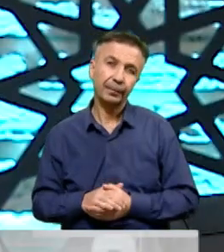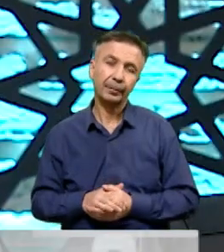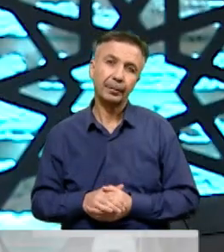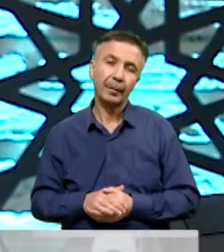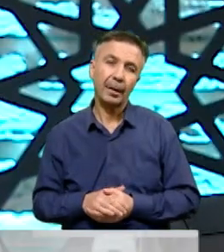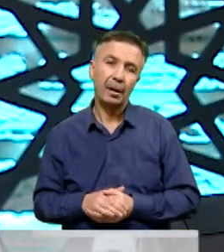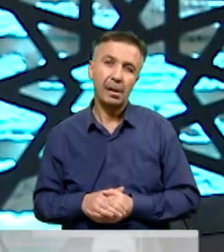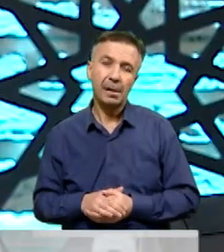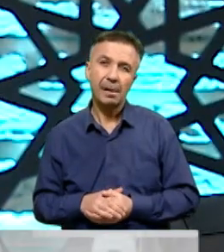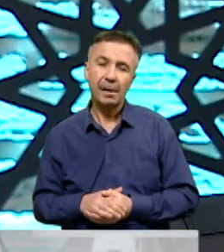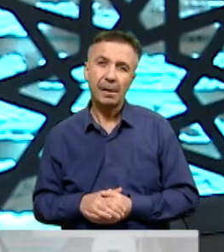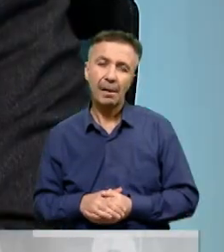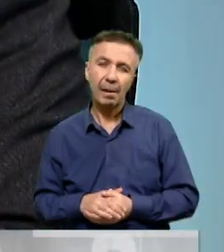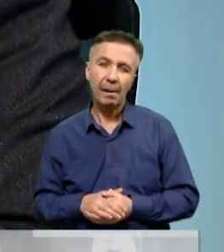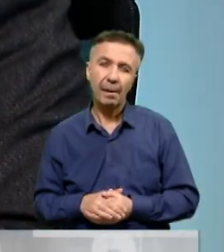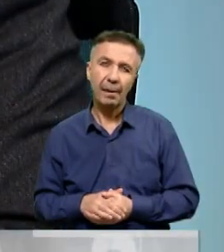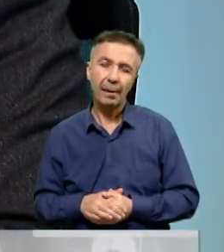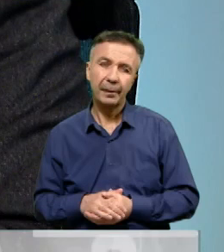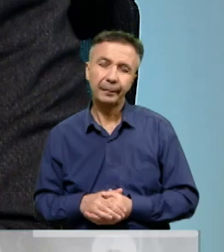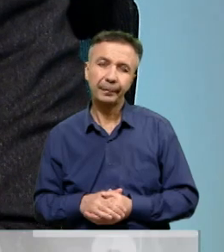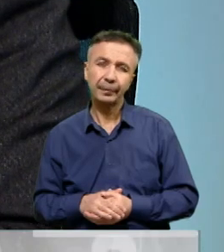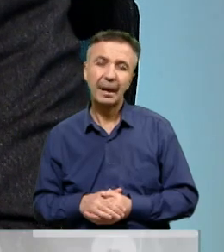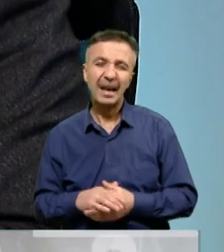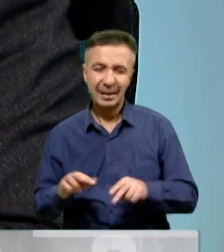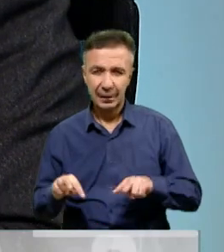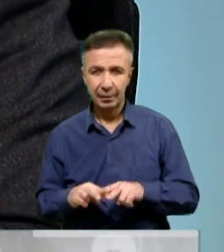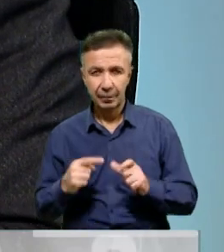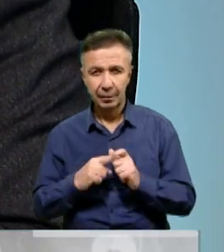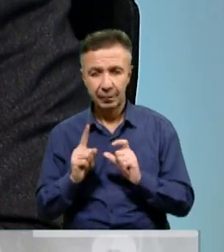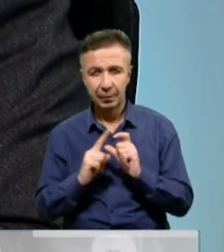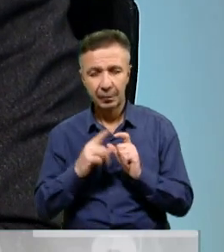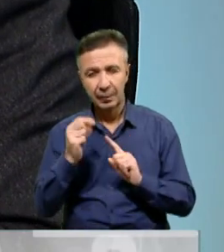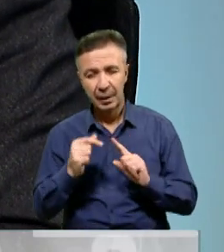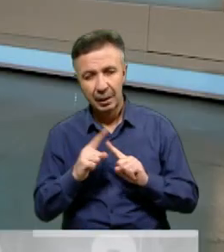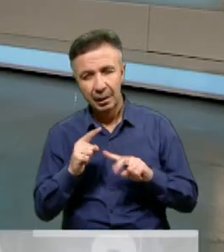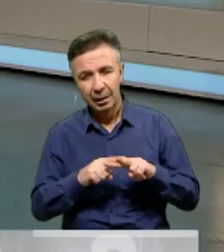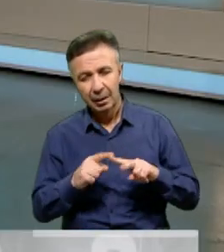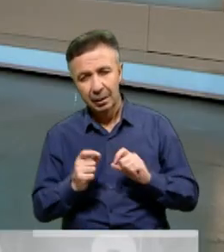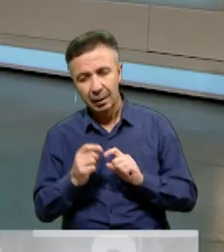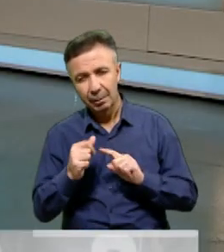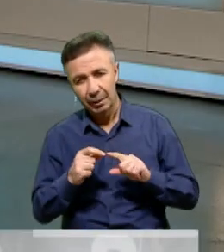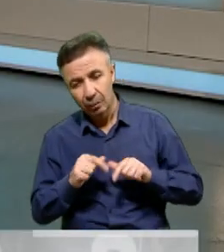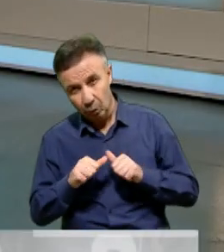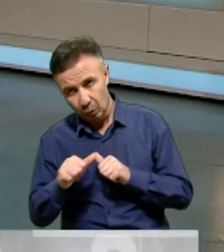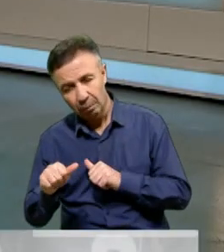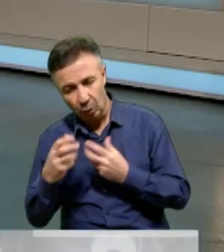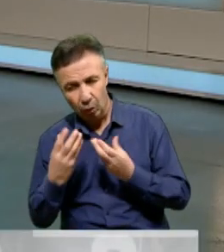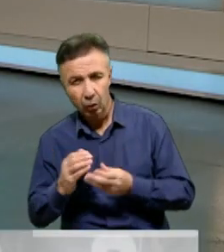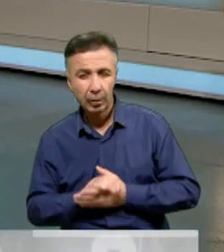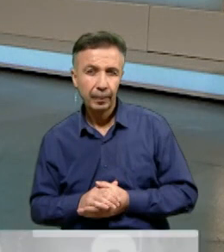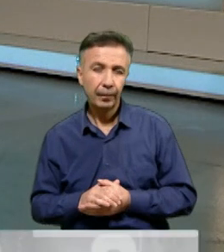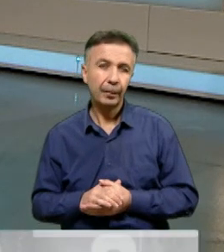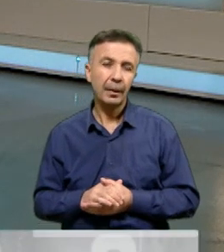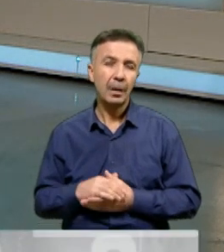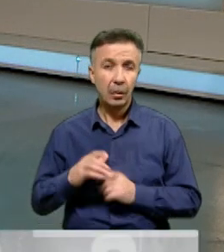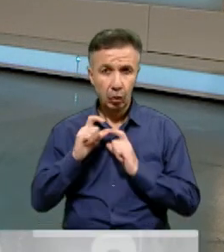Seviyede uygulanması yani iyi olur diyebilir miyiz? Yani en azından metni tabi açısından demek istiyorum. Eyvallah. Ahmet Bey'in selamları var efendim size. Kıymetli